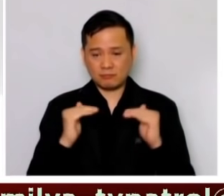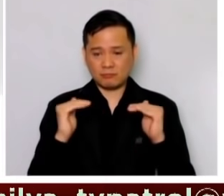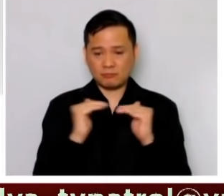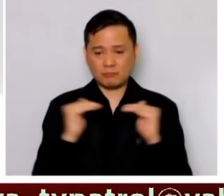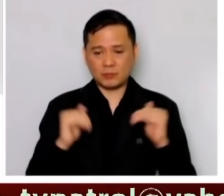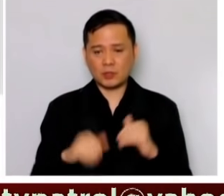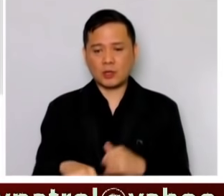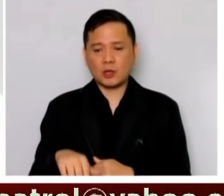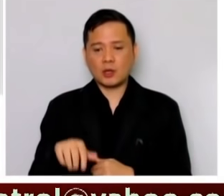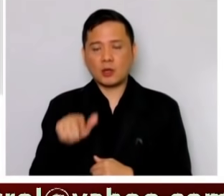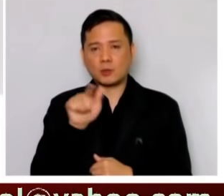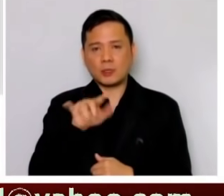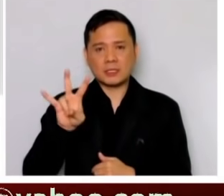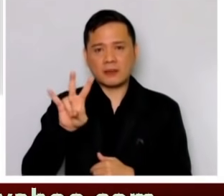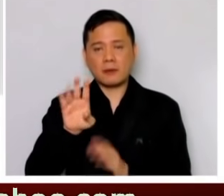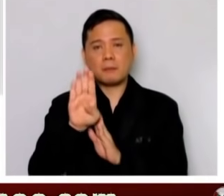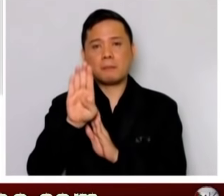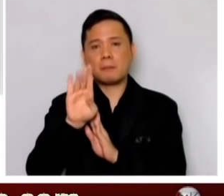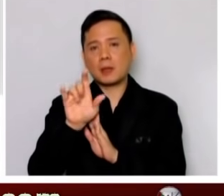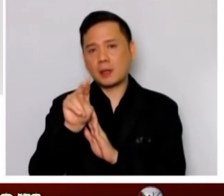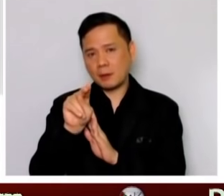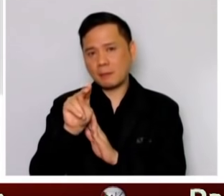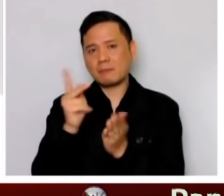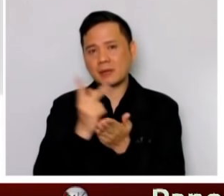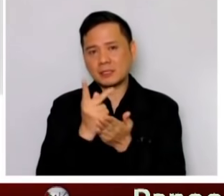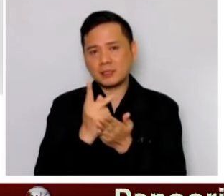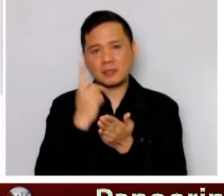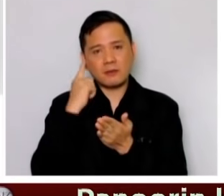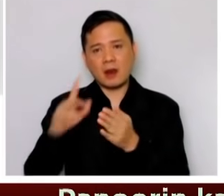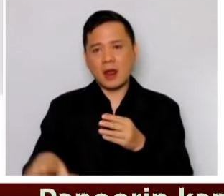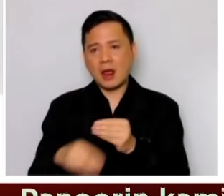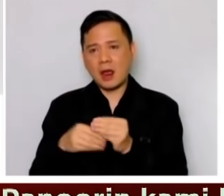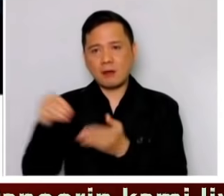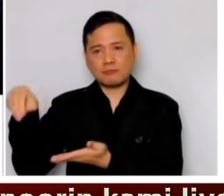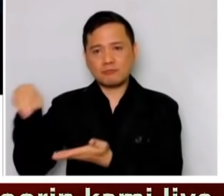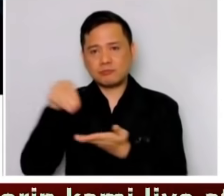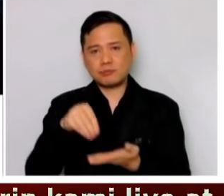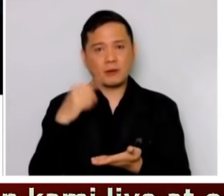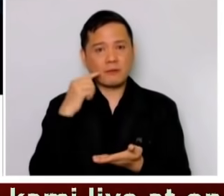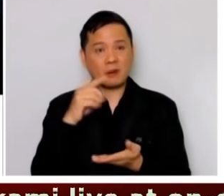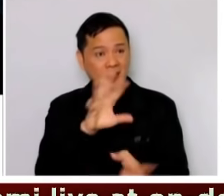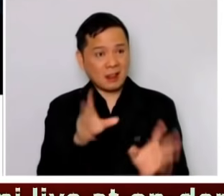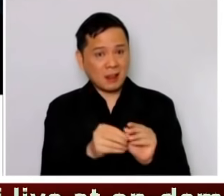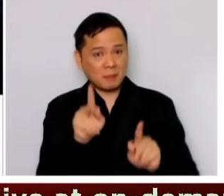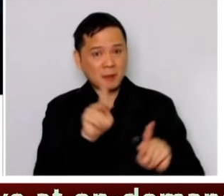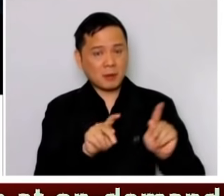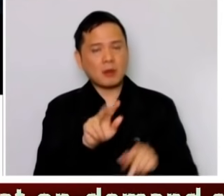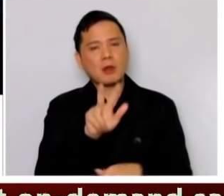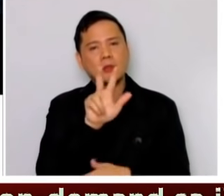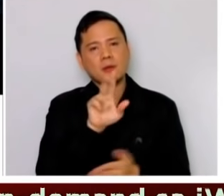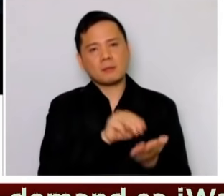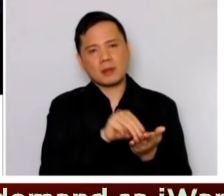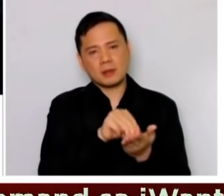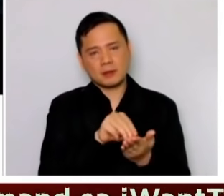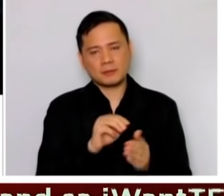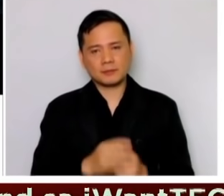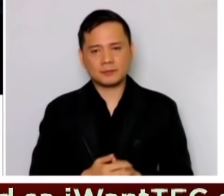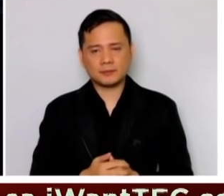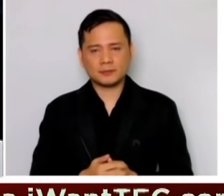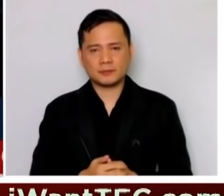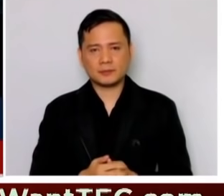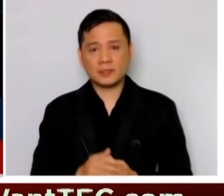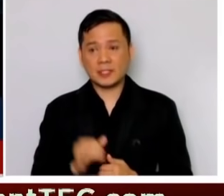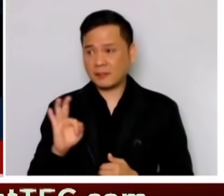ibinudget ng SSS para sa bonus ng mahigit 3 million pensioners. If hindi ho nila natanggap yung kanilang